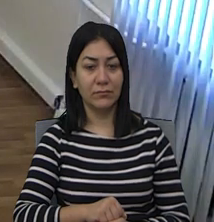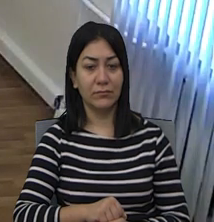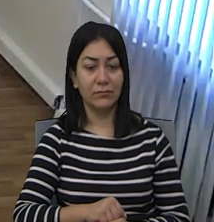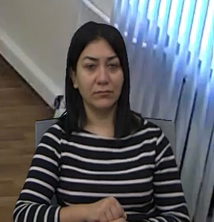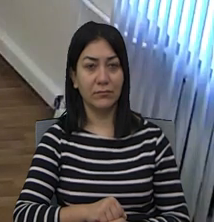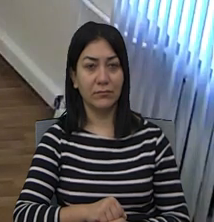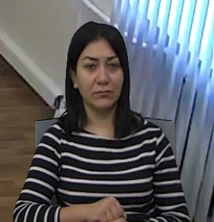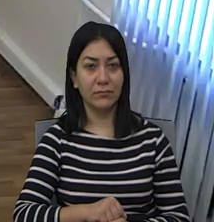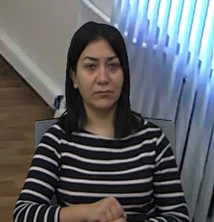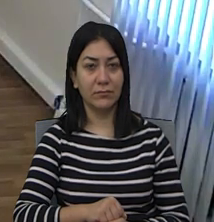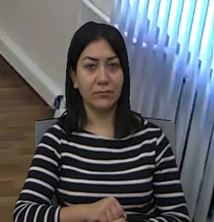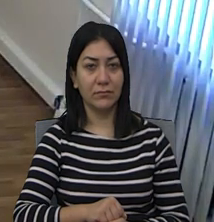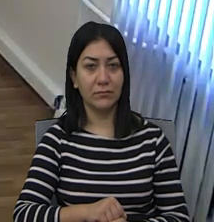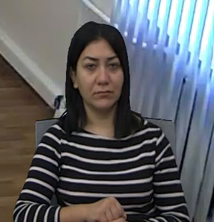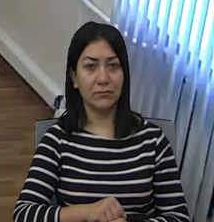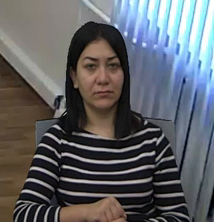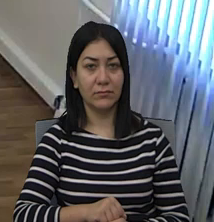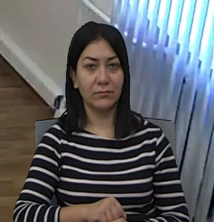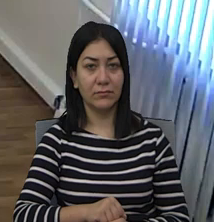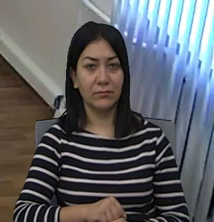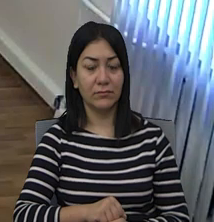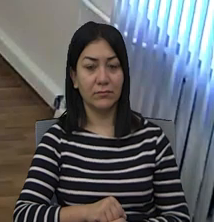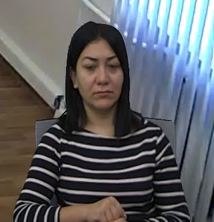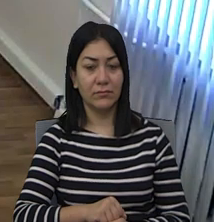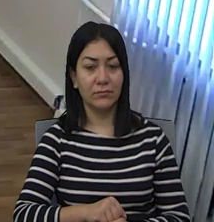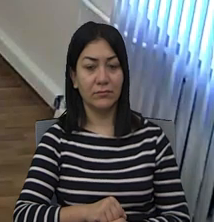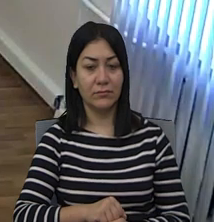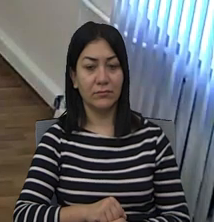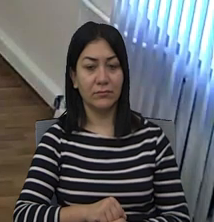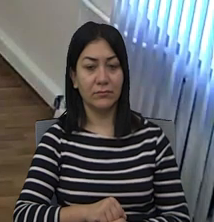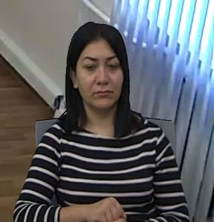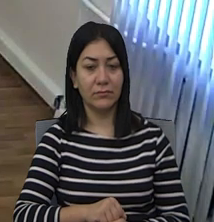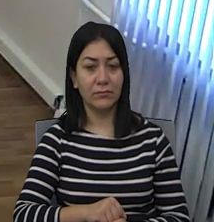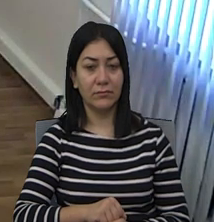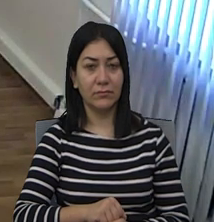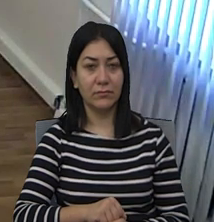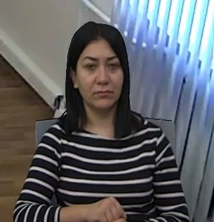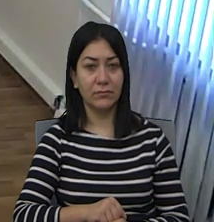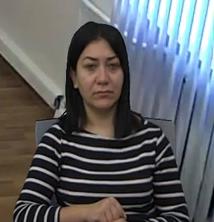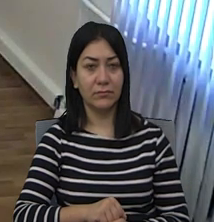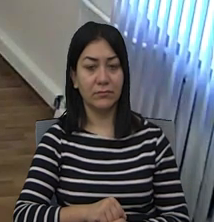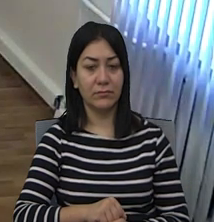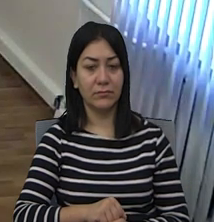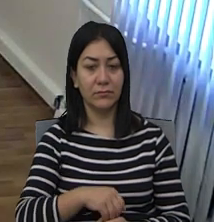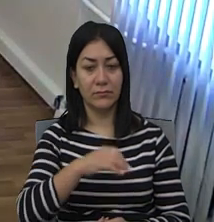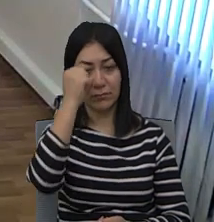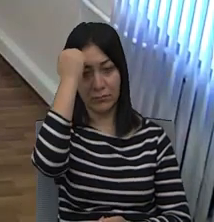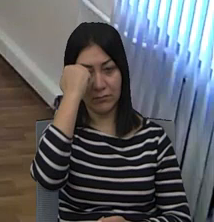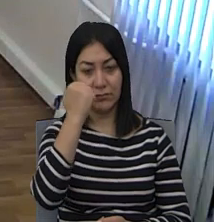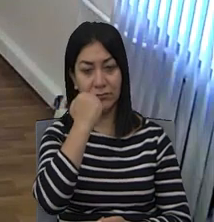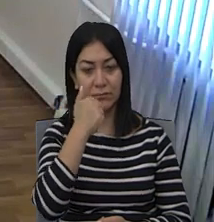already a workshop by mid-November. And Շնորհակալություն պարոն Փաշինյան